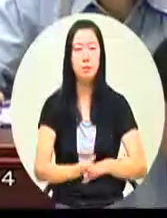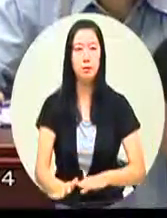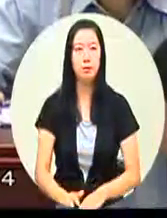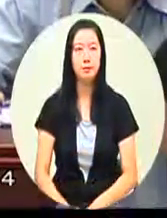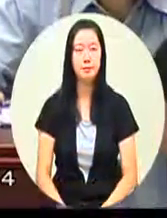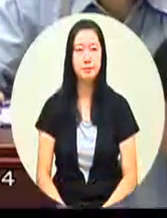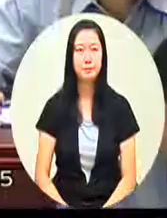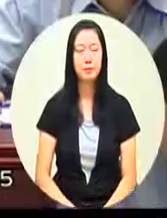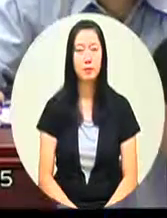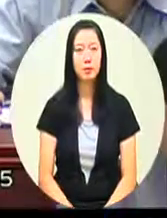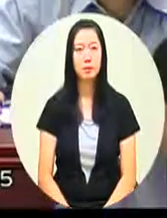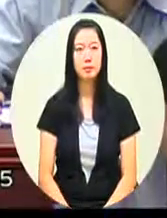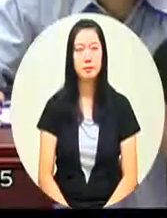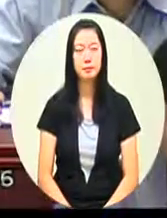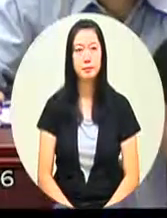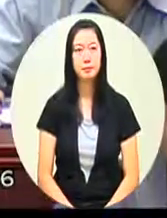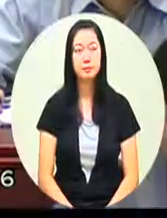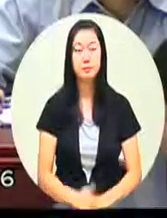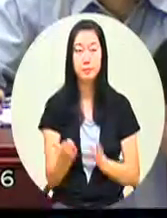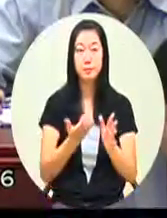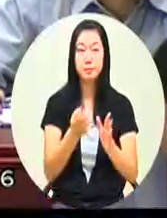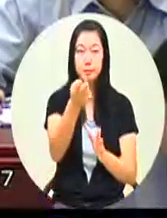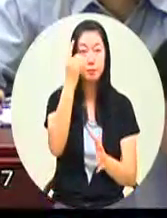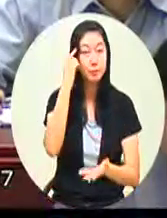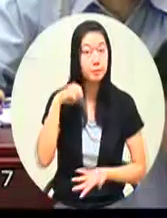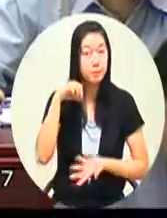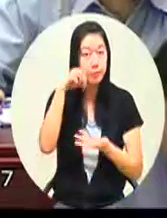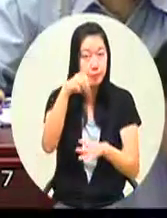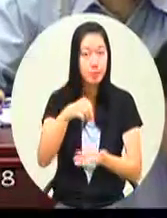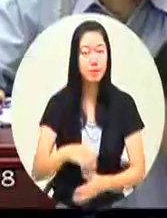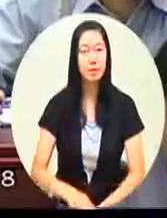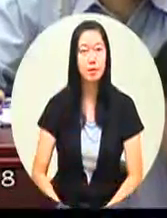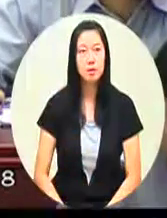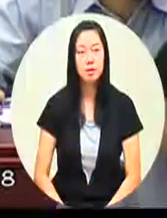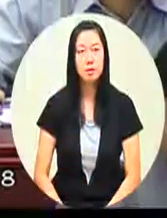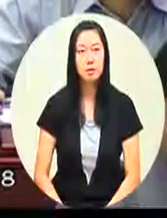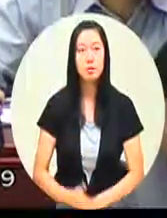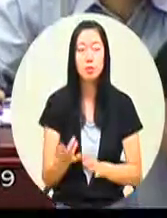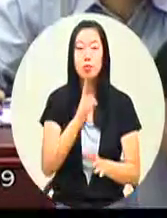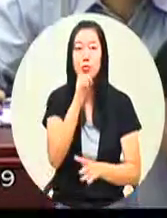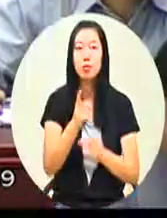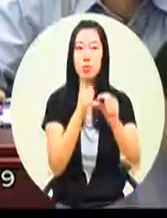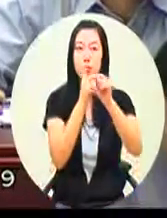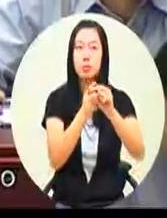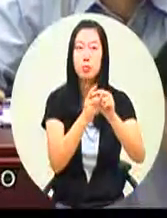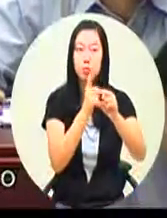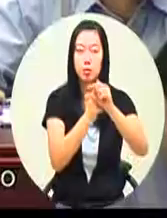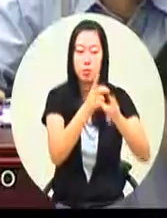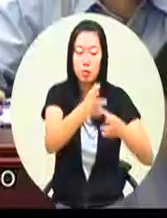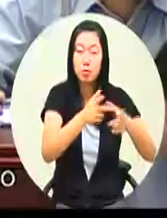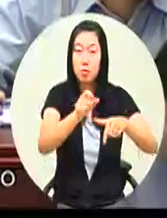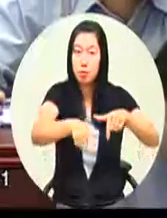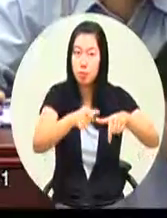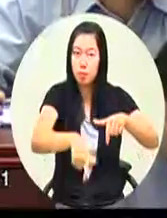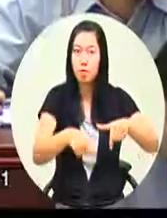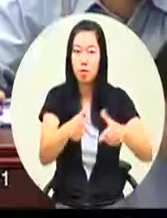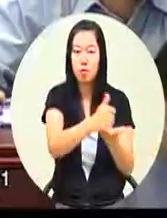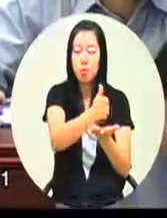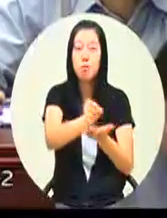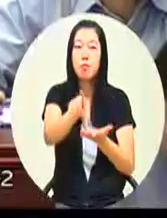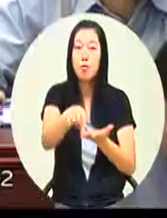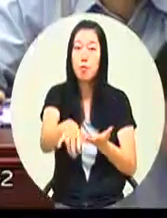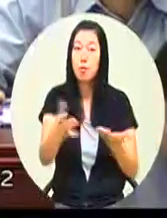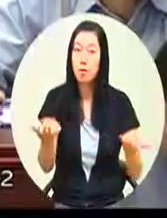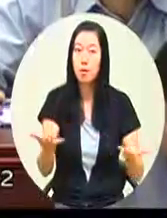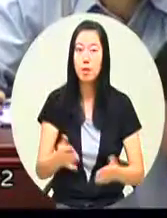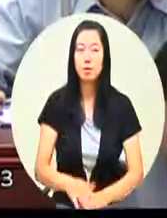水的部分那刚刚议员也提到，就是应该是刚讲的是中油的部分嘛那中油的部分呢，因为这个部分的水